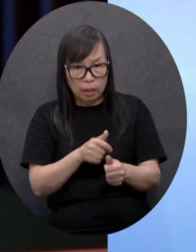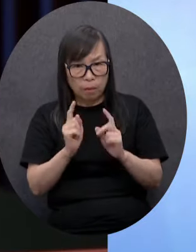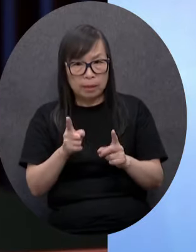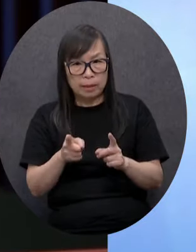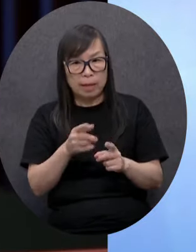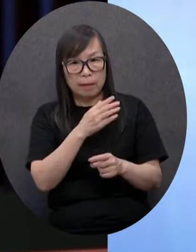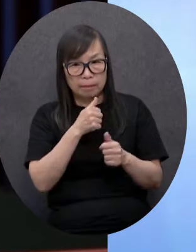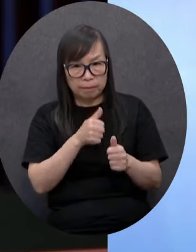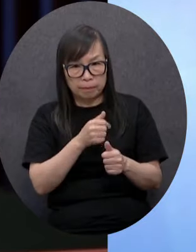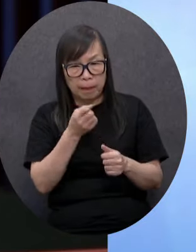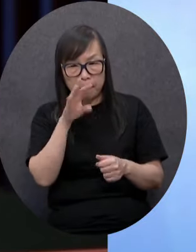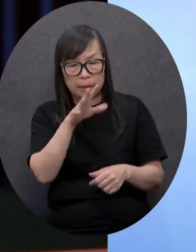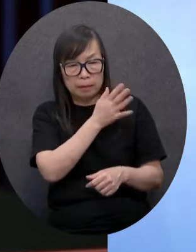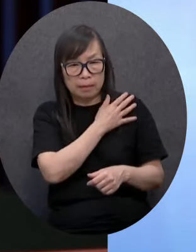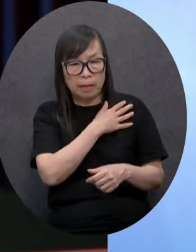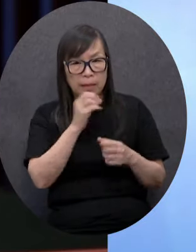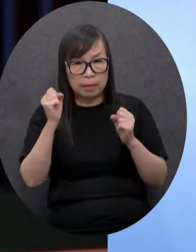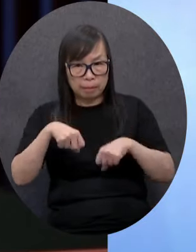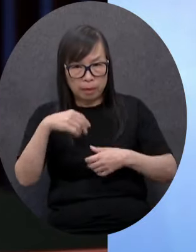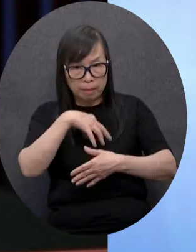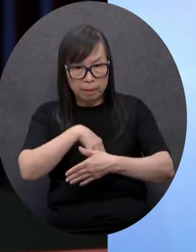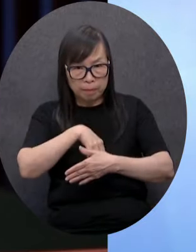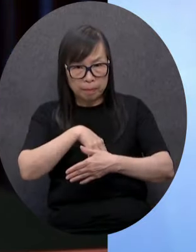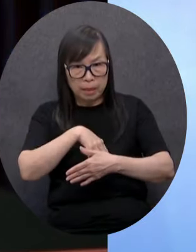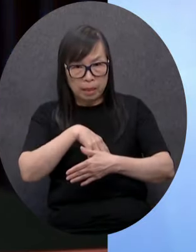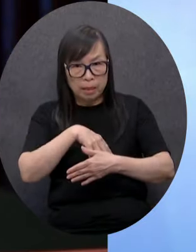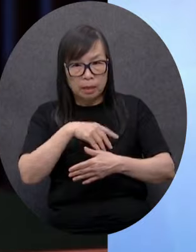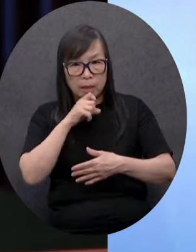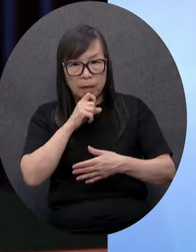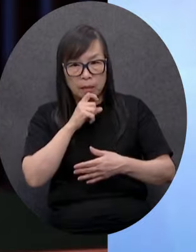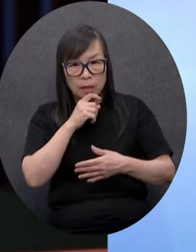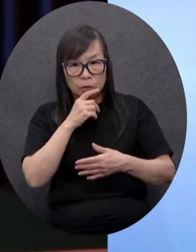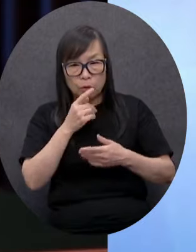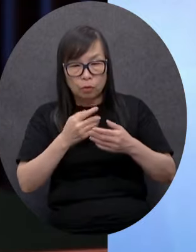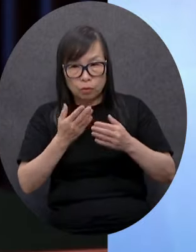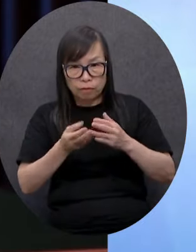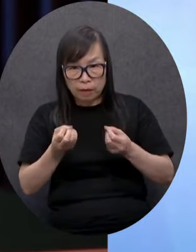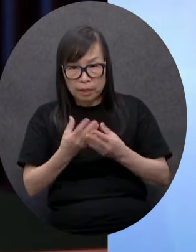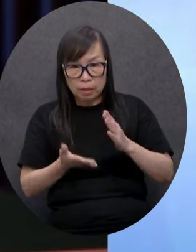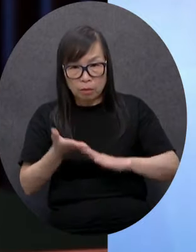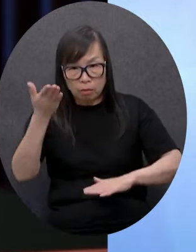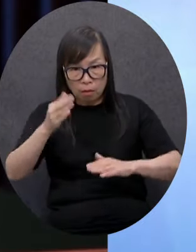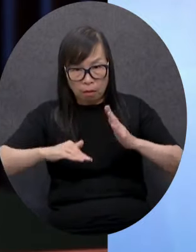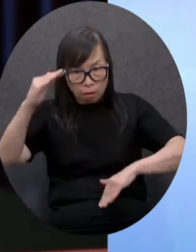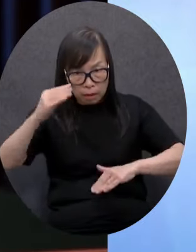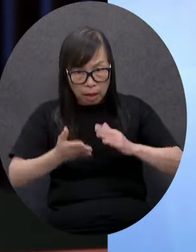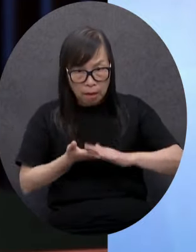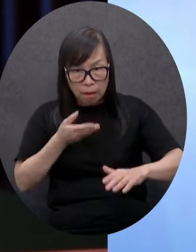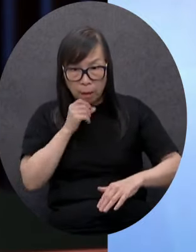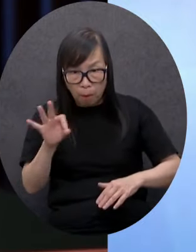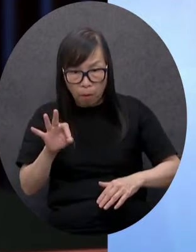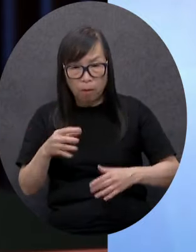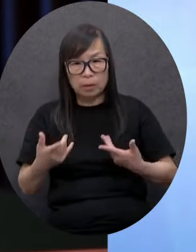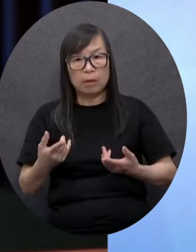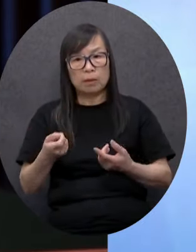去履行喺呢一個問責協議裏面有冇出現呢係落差。咁所以咧，呢一個係小組嗰個嘅